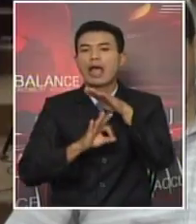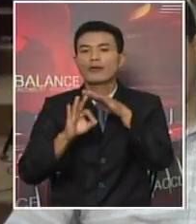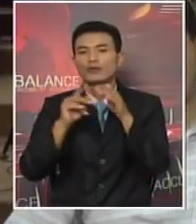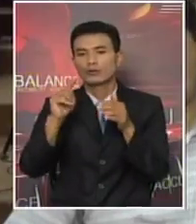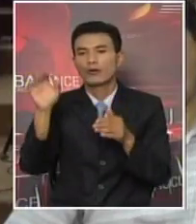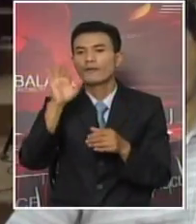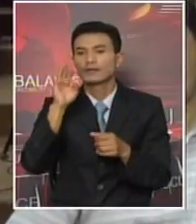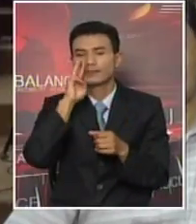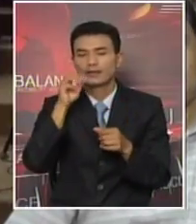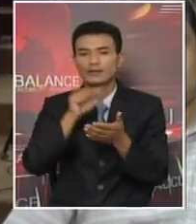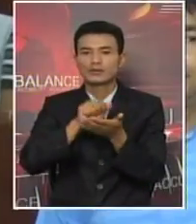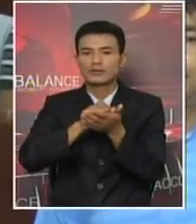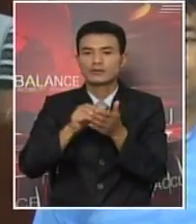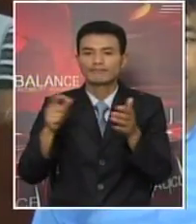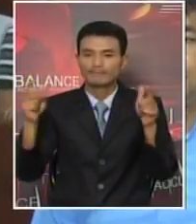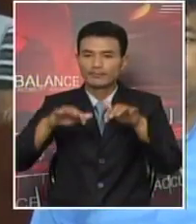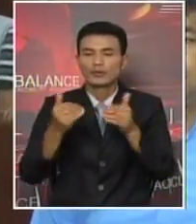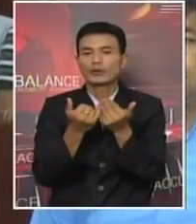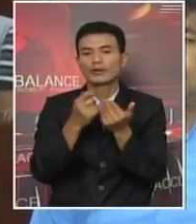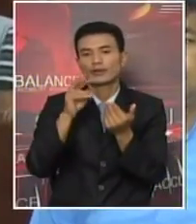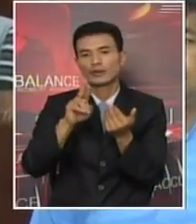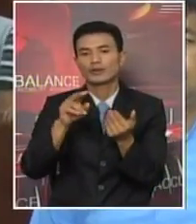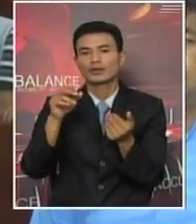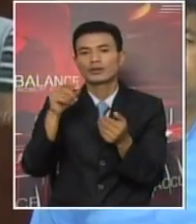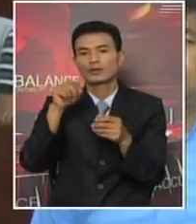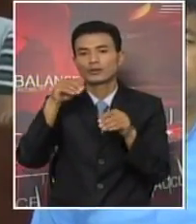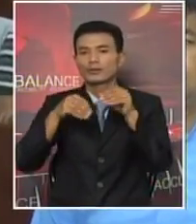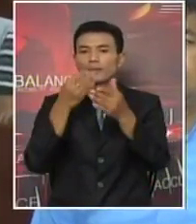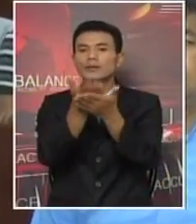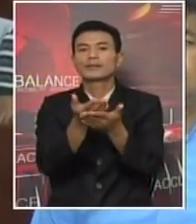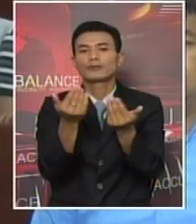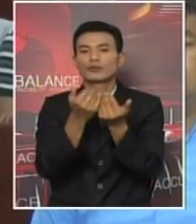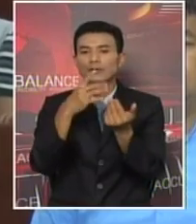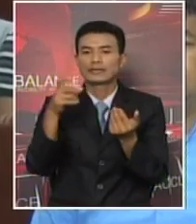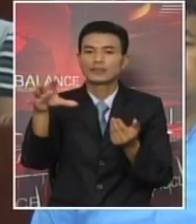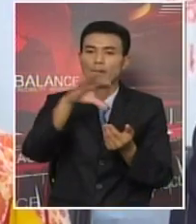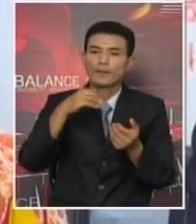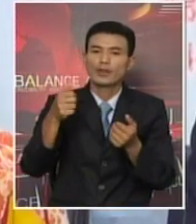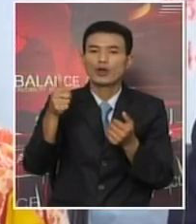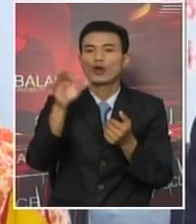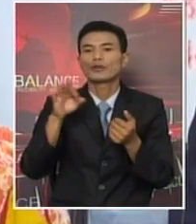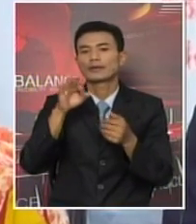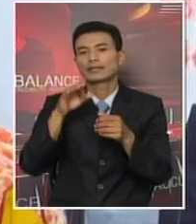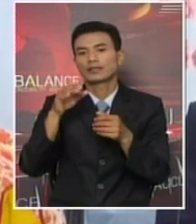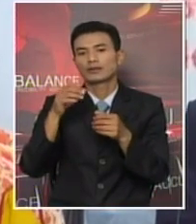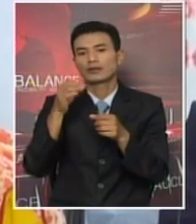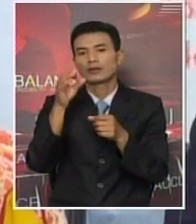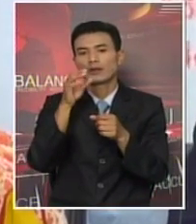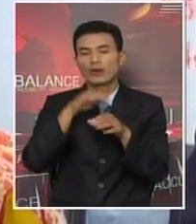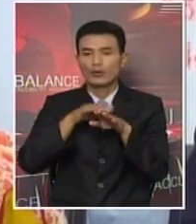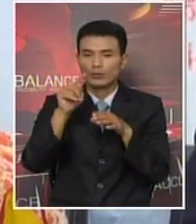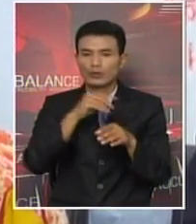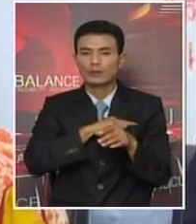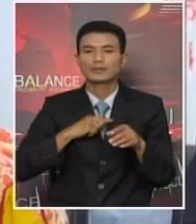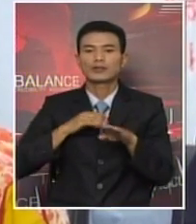कार्यालयमा पत्रकार सम्मेलन गरी प्रमुख आयुक्त यादवले उम्मेद्वार मनोनयन दर्ताका लागि सबै निर्वाचन अधिकृतको कार्यालयहरूमा जनशक्ति व्यवस्थापनको काम